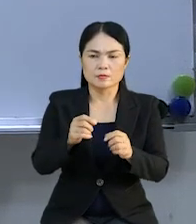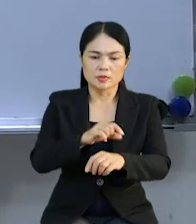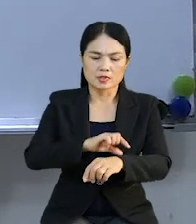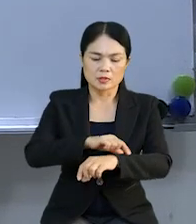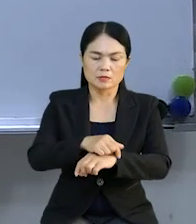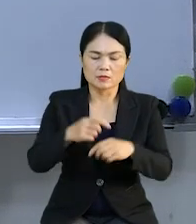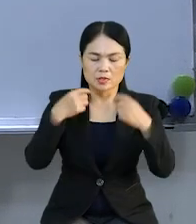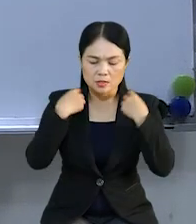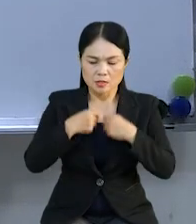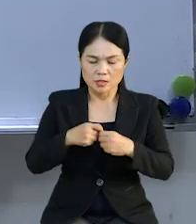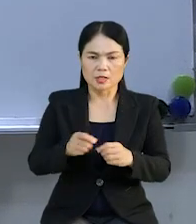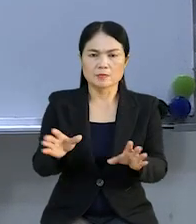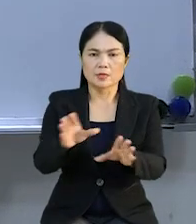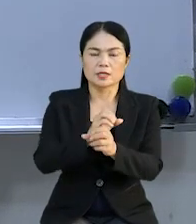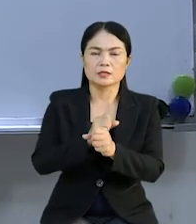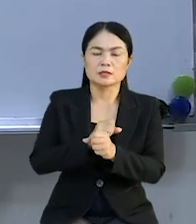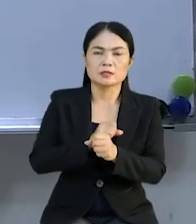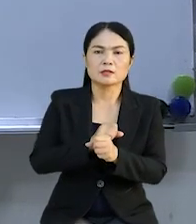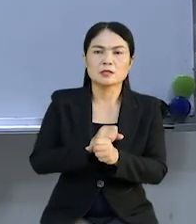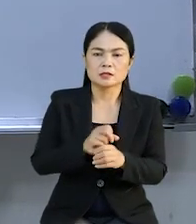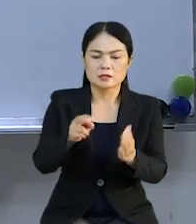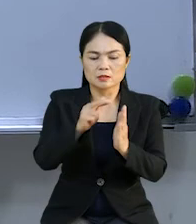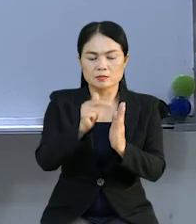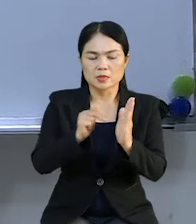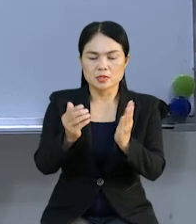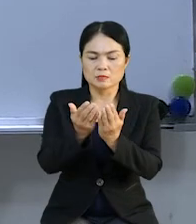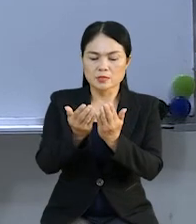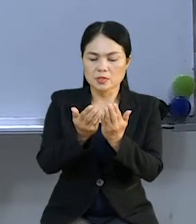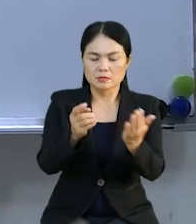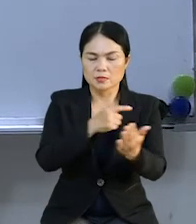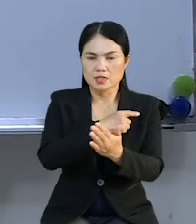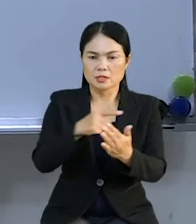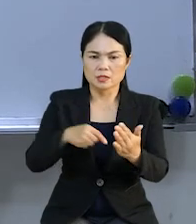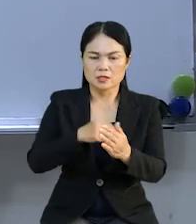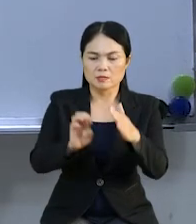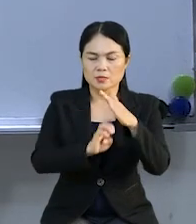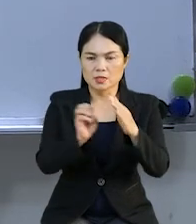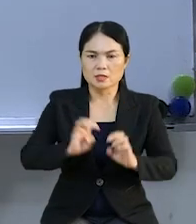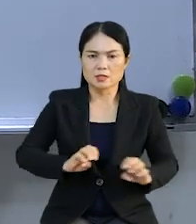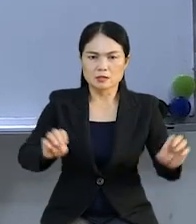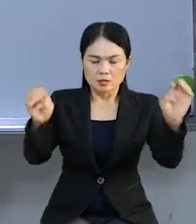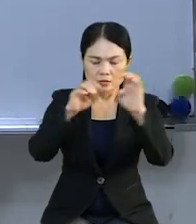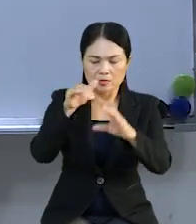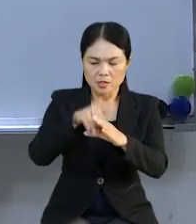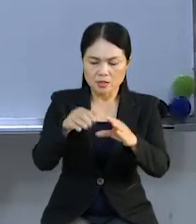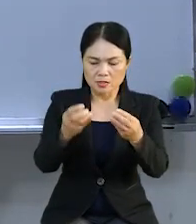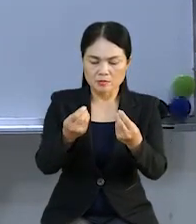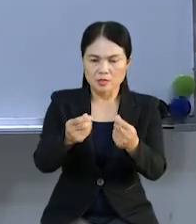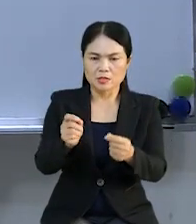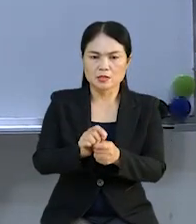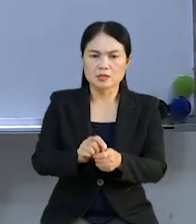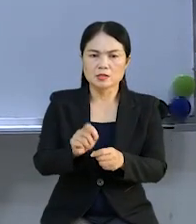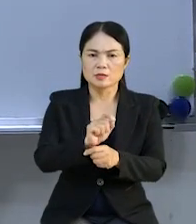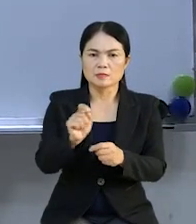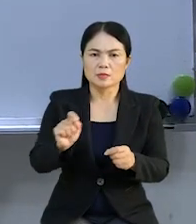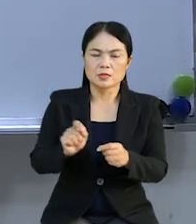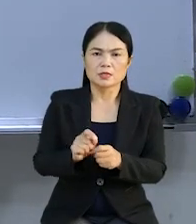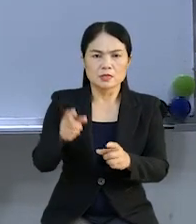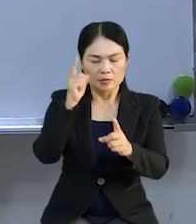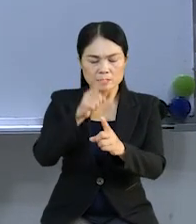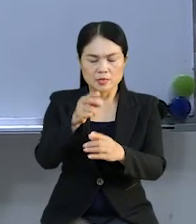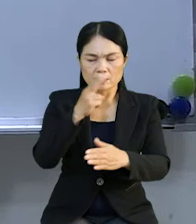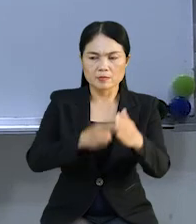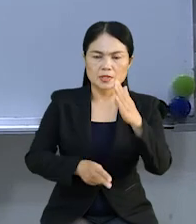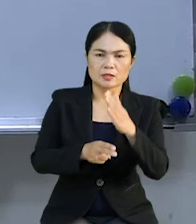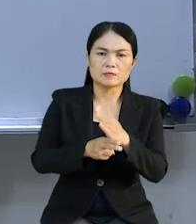าบานหายตาอัตบอดอำนาจระบายยืงเนี่ยทนเทียนทอมาจีดในขนมใดนี่เกเสเซล้างดามใบเอ